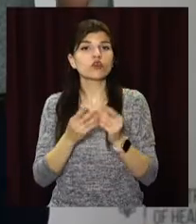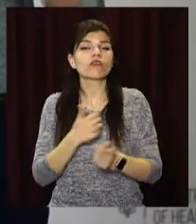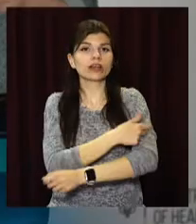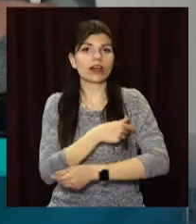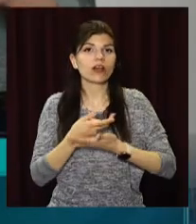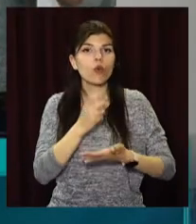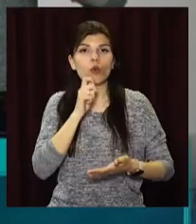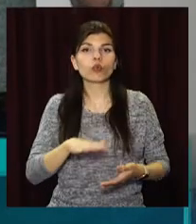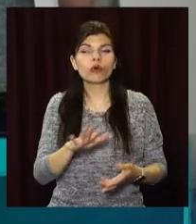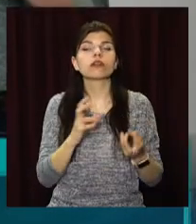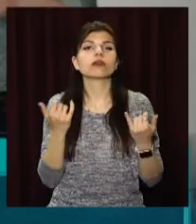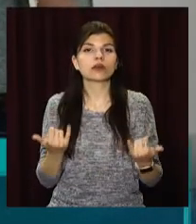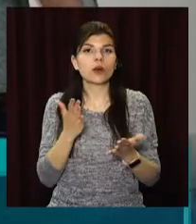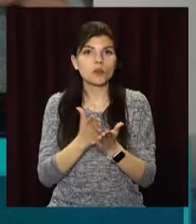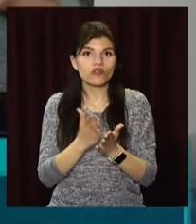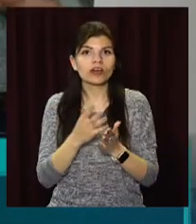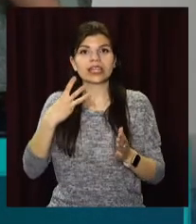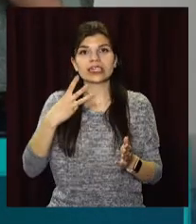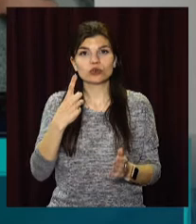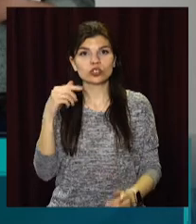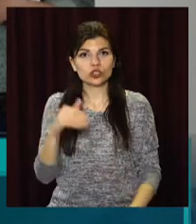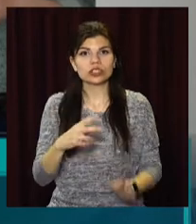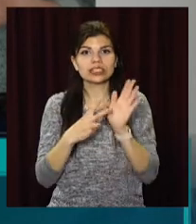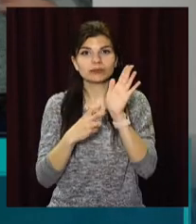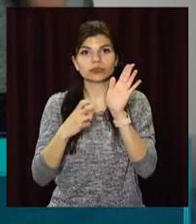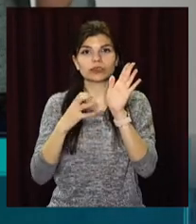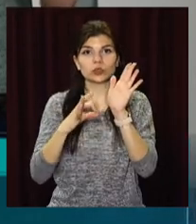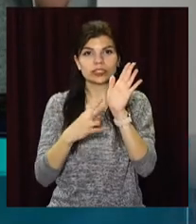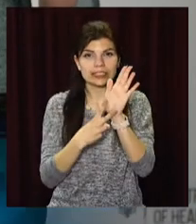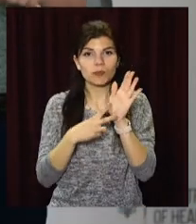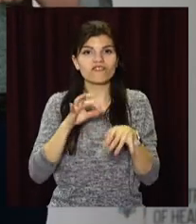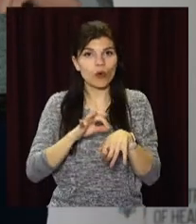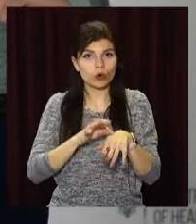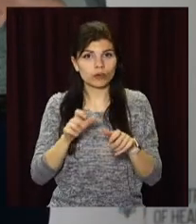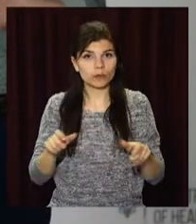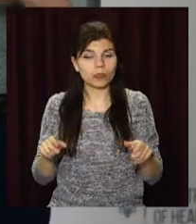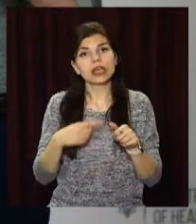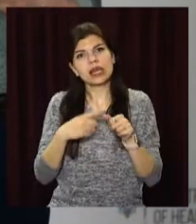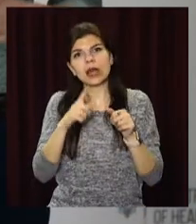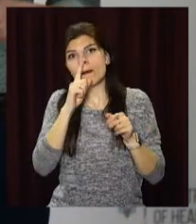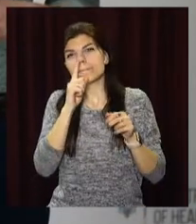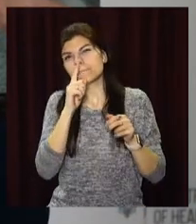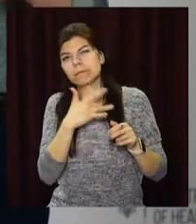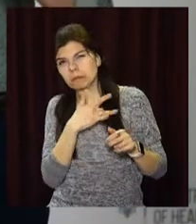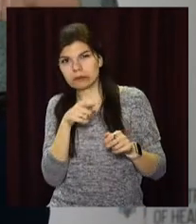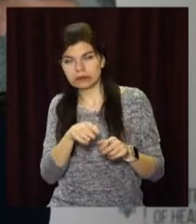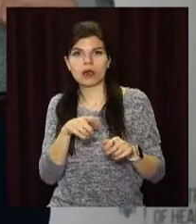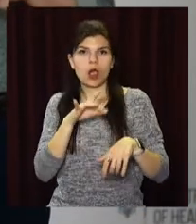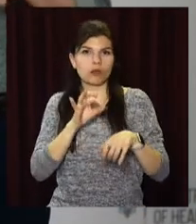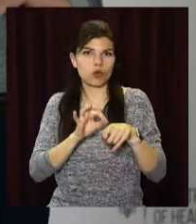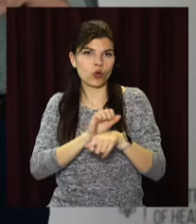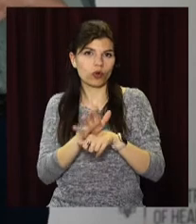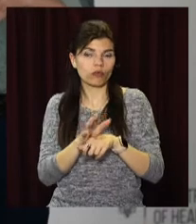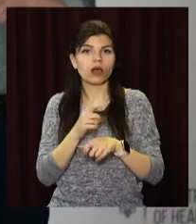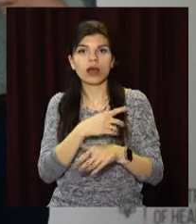лікарнях України на даний момент перебуває 31 707 хворих або з підозрою на коронавірусну хворобу. Із них